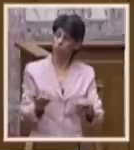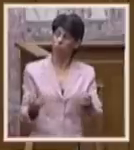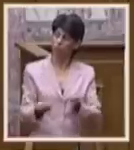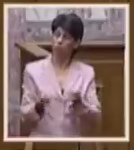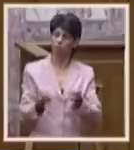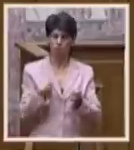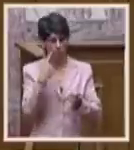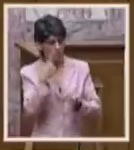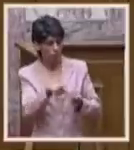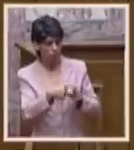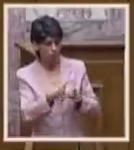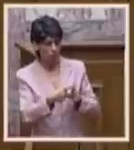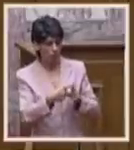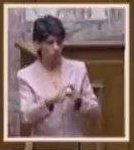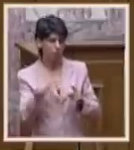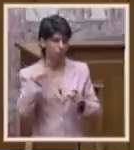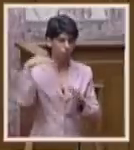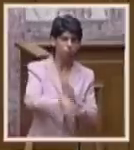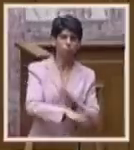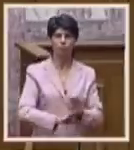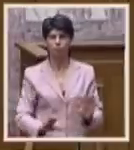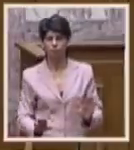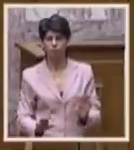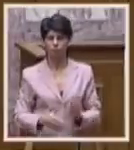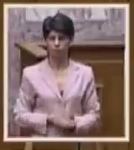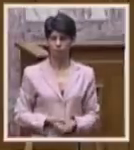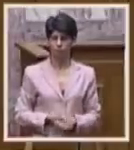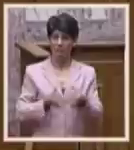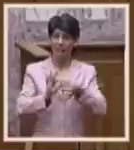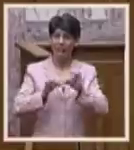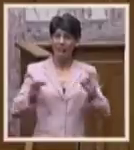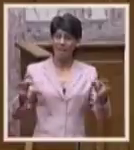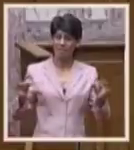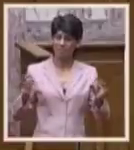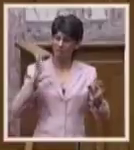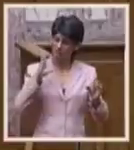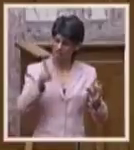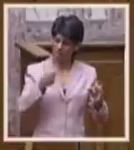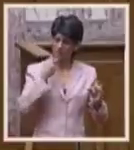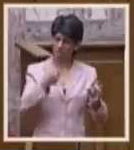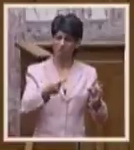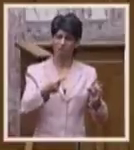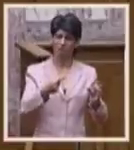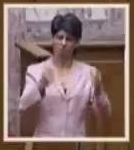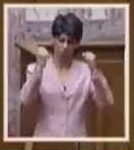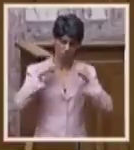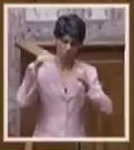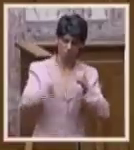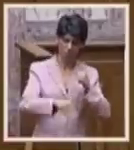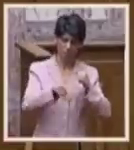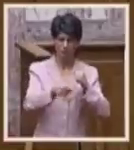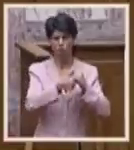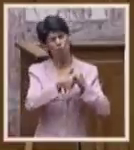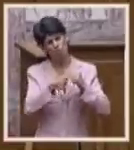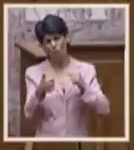λόγο να δουν την Ελλάδα να αποτυχάνει. Οι αναλυτές καθημερινά προβλέπουν χρεοκοπία. Αυτό και